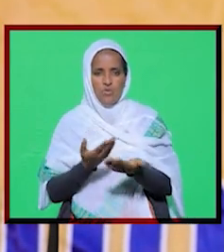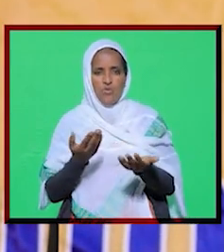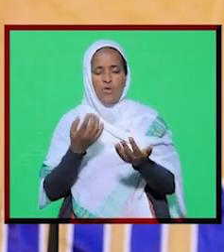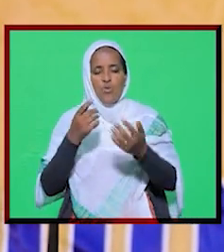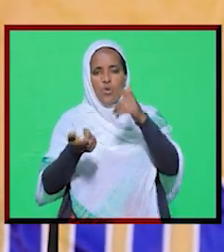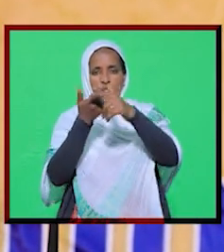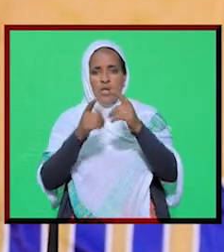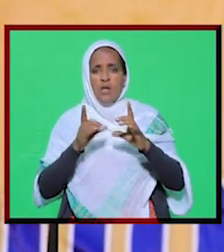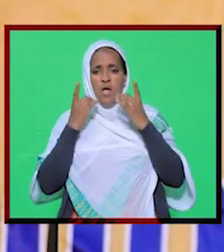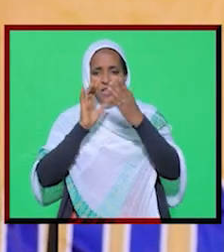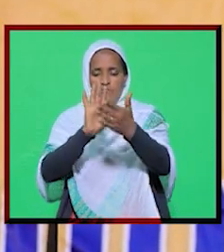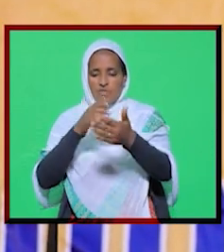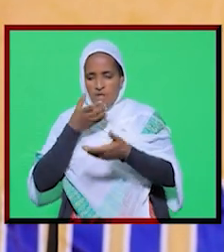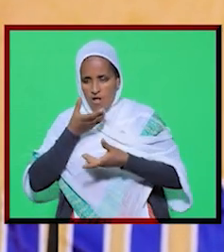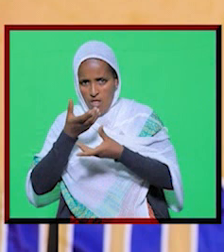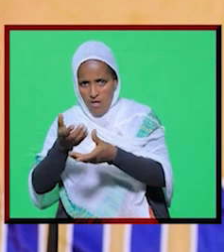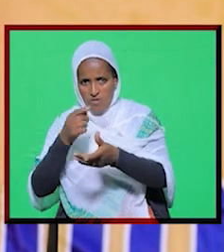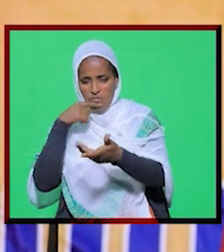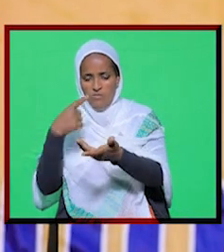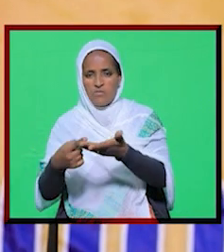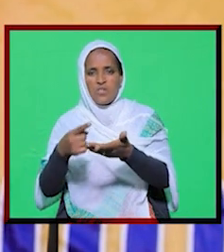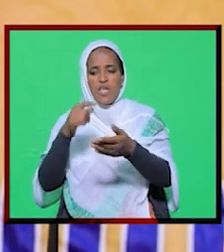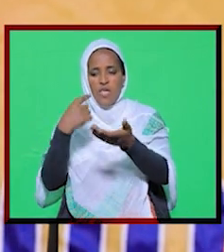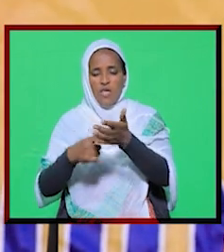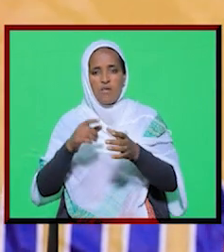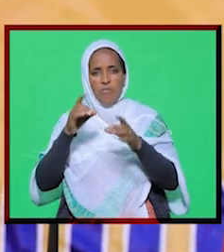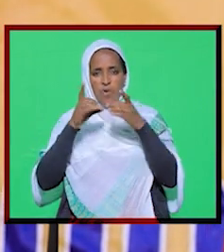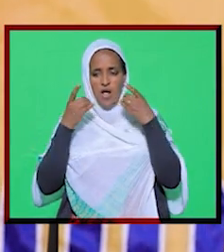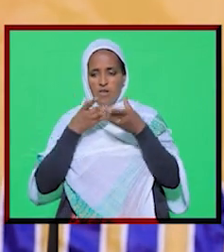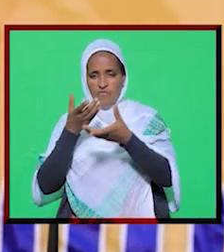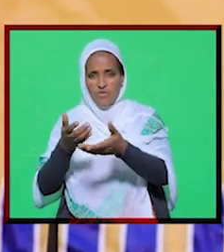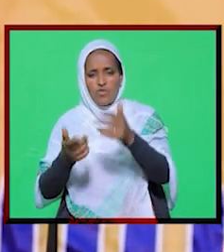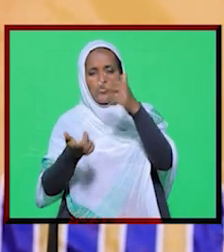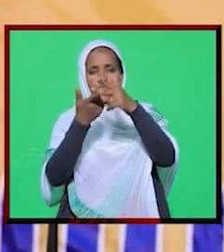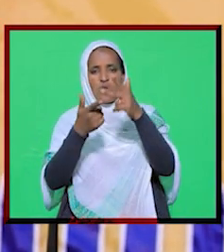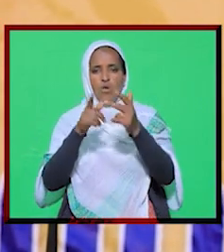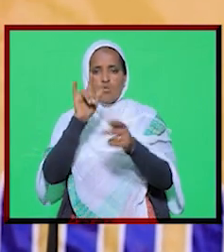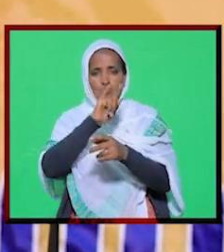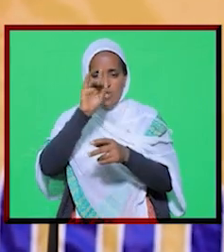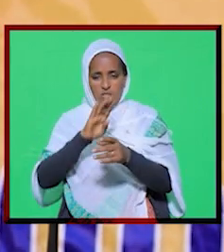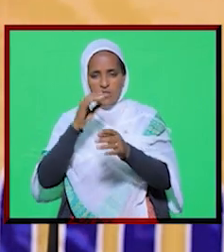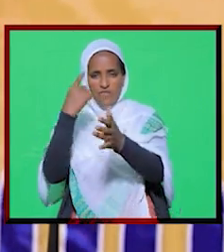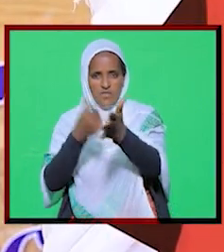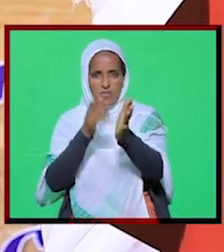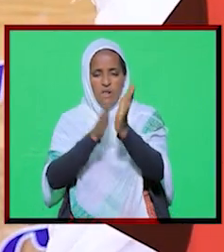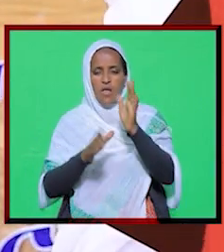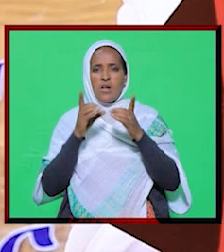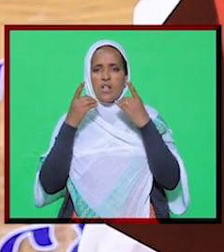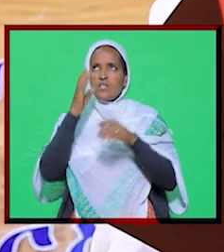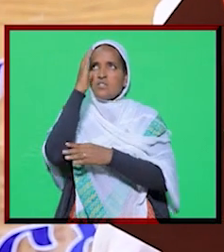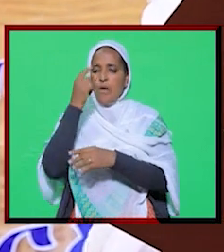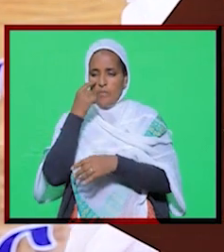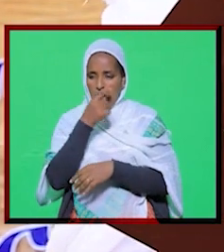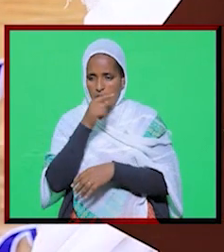ሁለተኛው በካህናት ፊት ይናዘዛል። በካህናት ፊት ሲናዘዝ ሶስተኛውን ኑዛዜ በዛ ይፈጽማል። ካህናት የእግዚአብሔር አይኖች